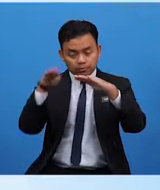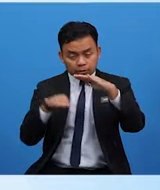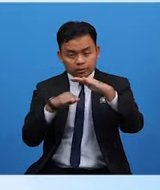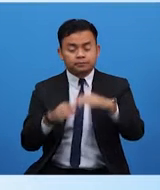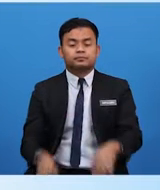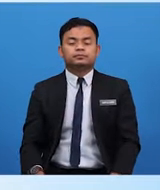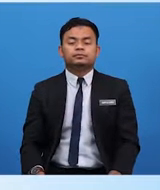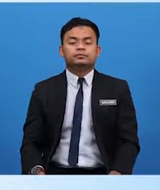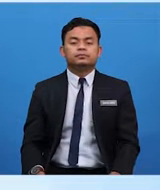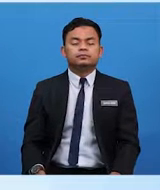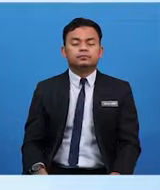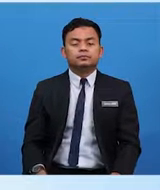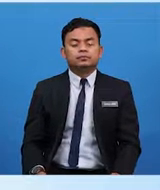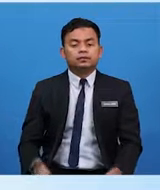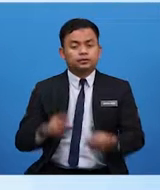tukarkan